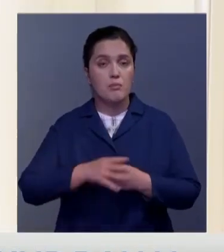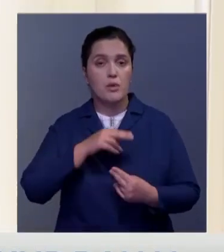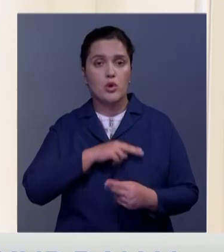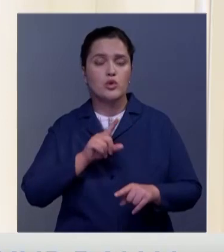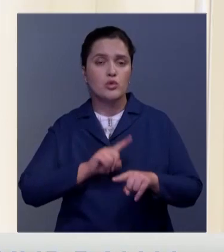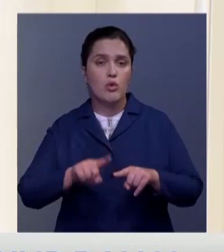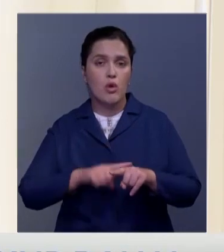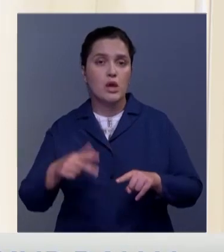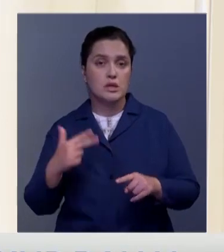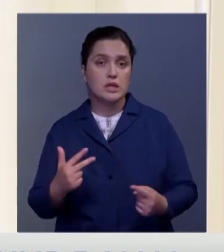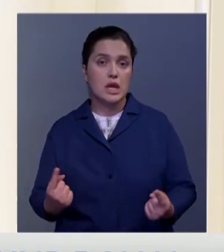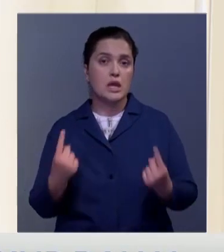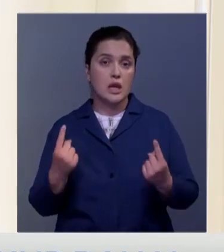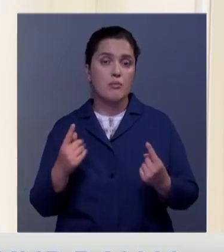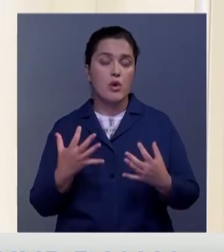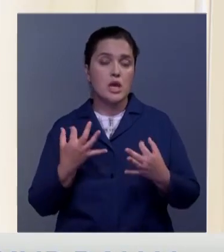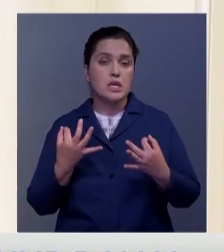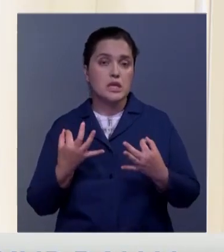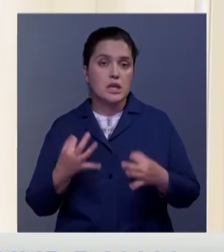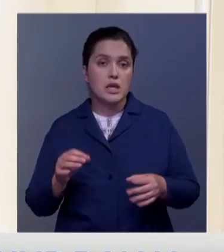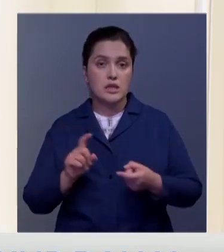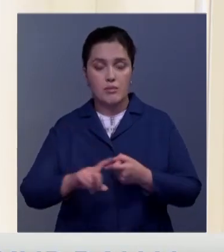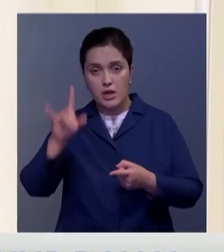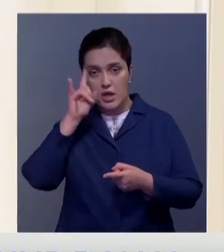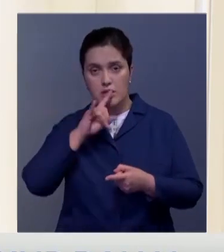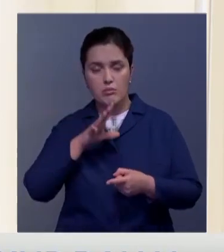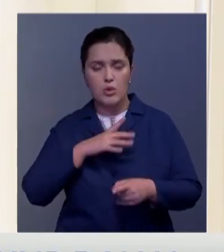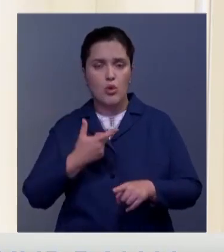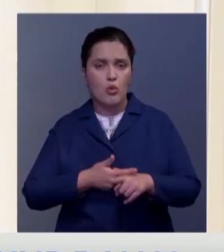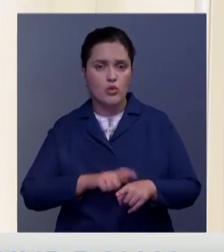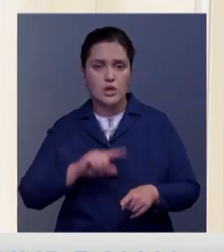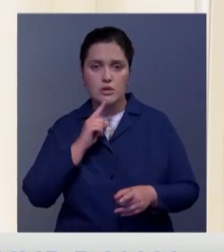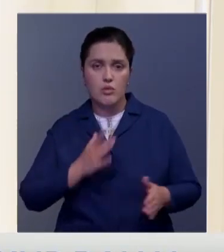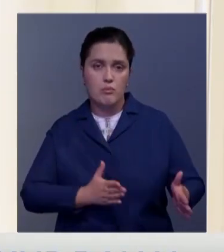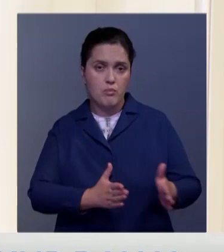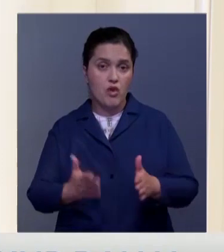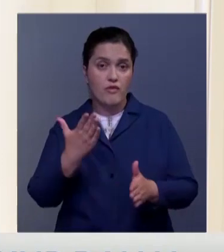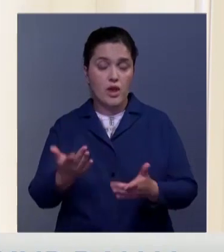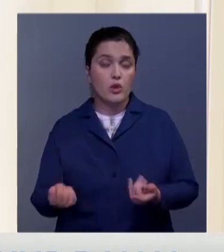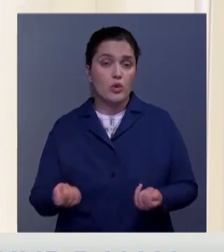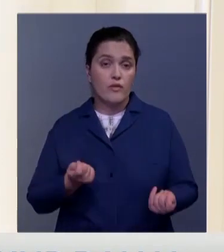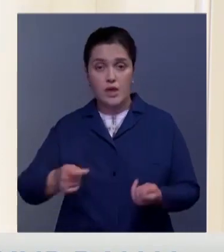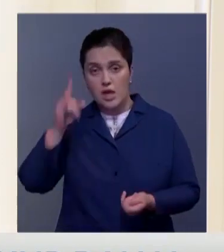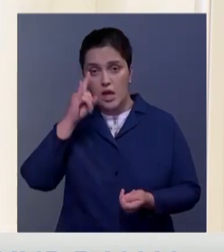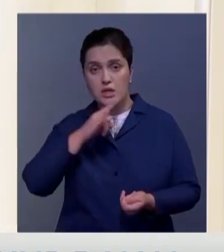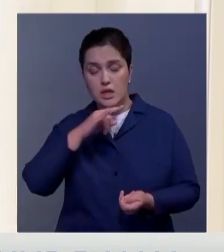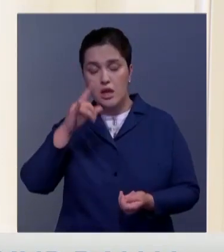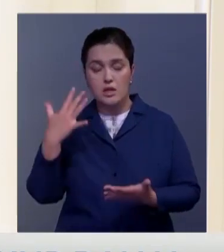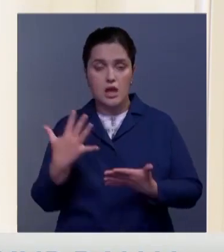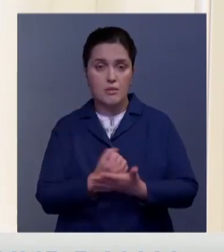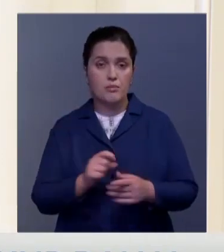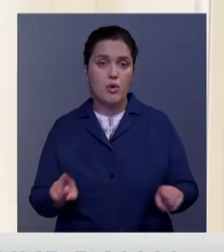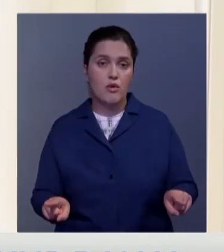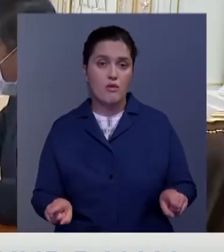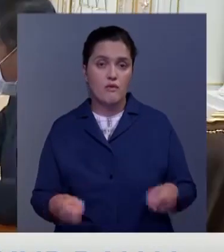отмечается 30-летие независимости Казахстана. Был очень непростой путь. Благодаря вашему руководству Казахстан добился процветания. Вы